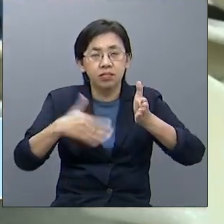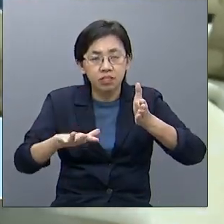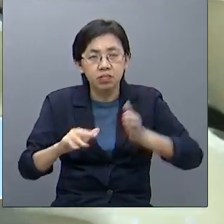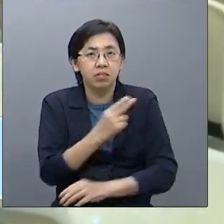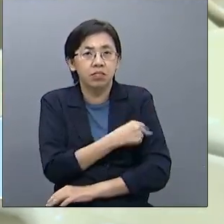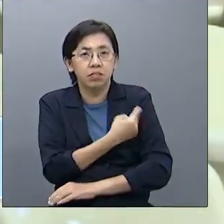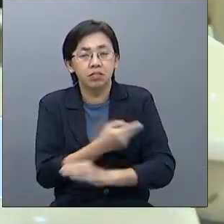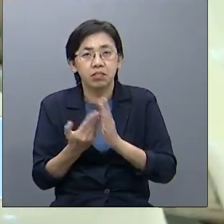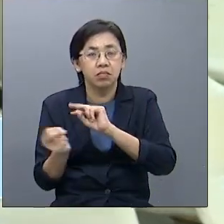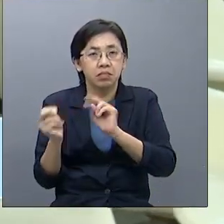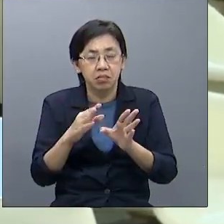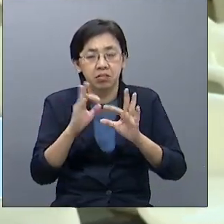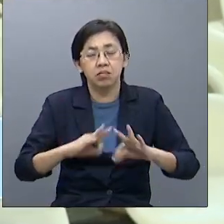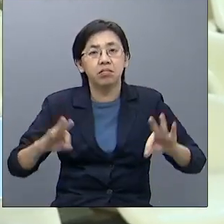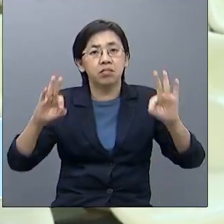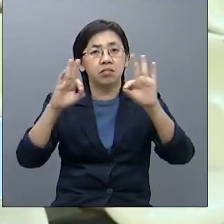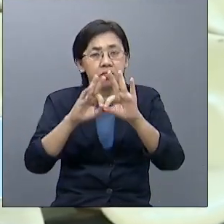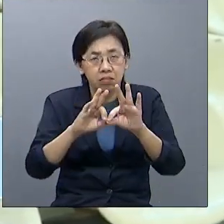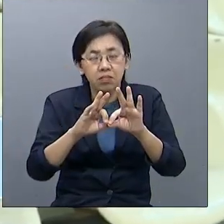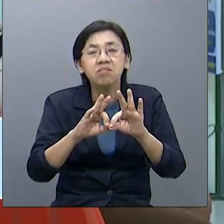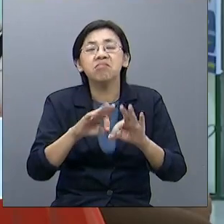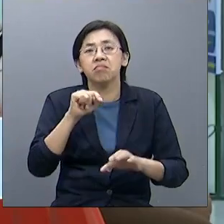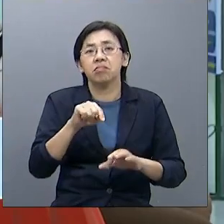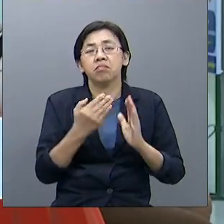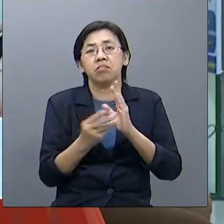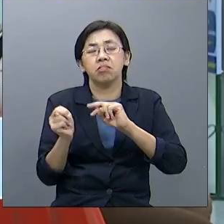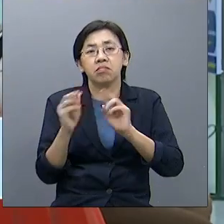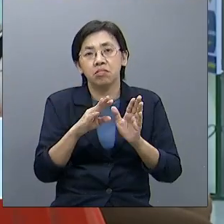เป็นจังหวัดที่มีความสำคัญโดยเฉพาะโดนวางให้เป็นพื้นที่เศรษฐกิจพิเศ